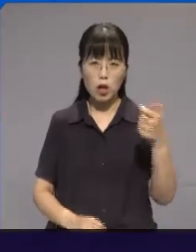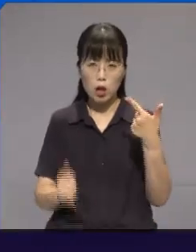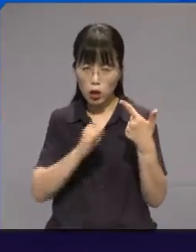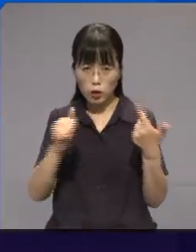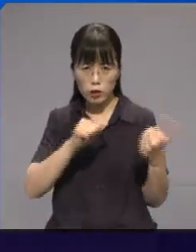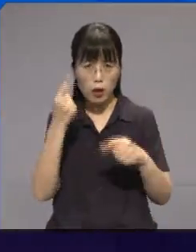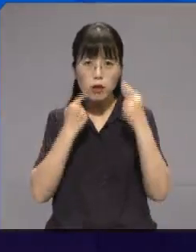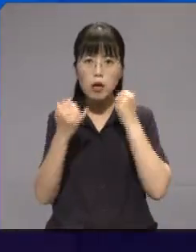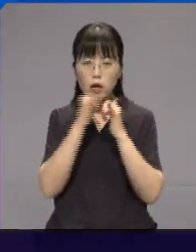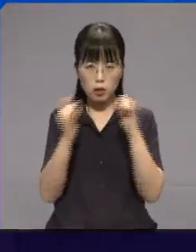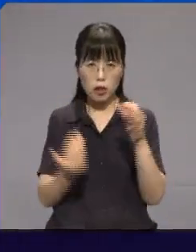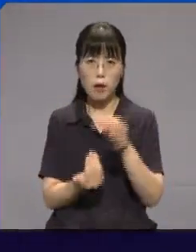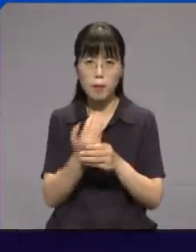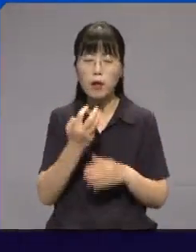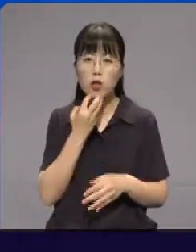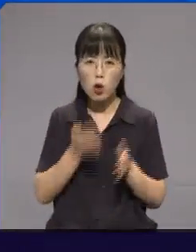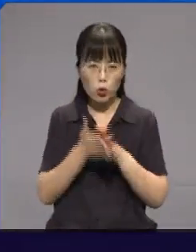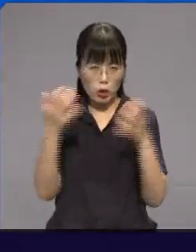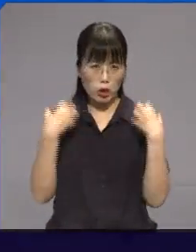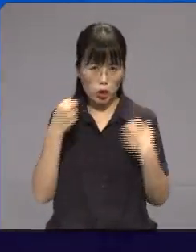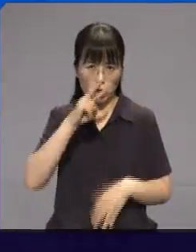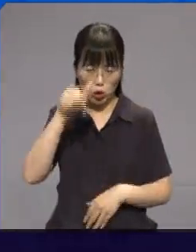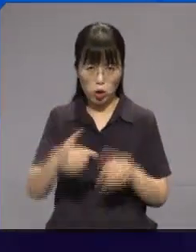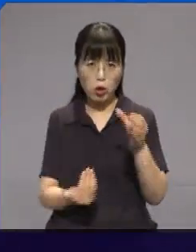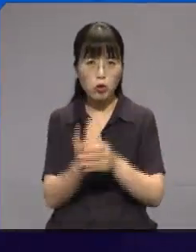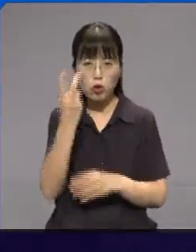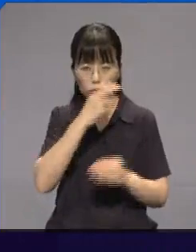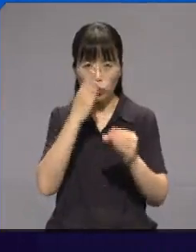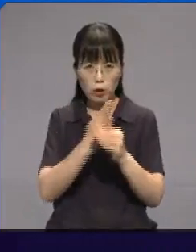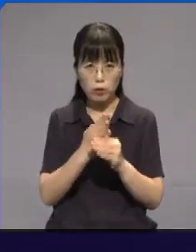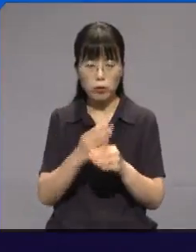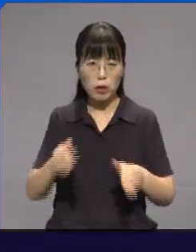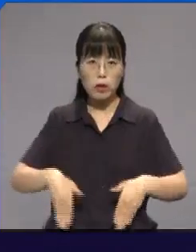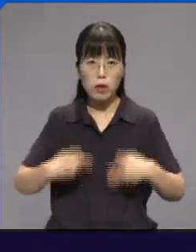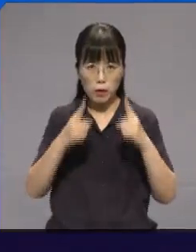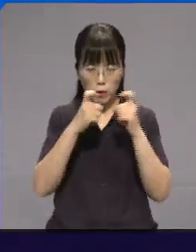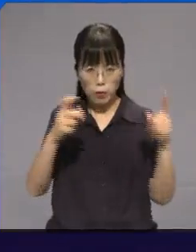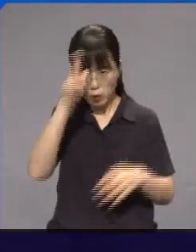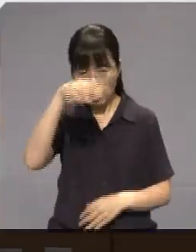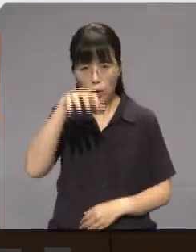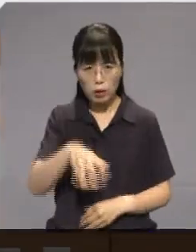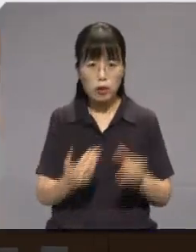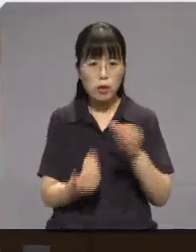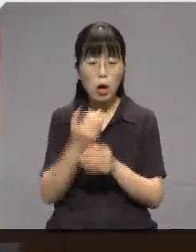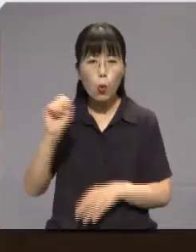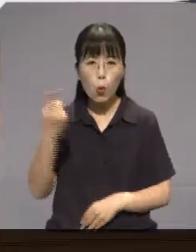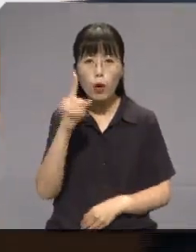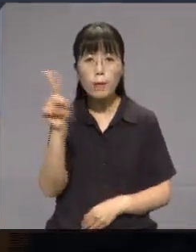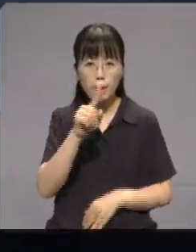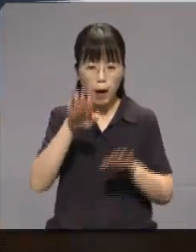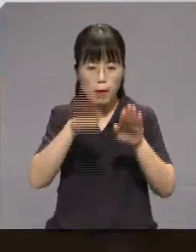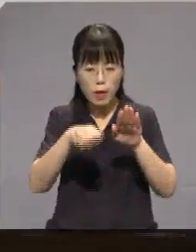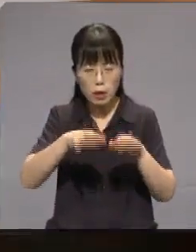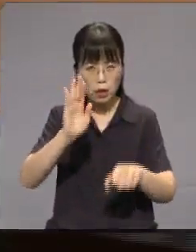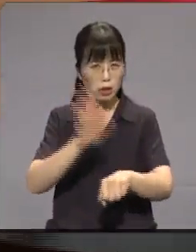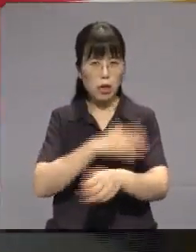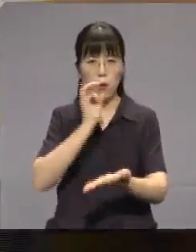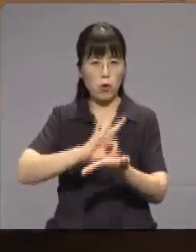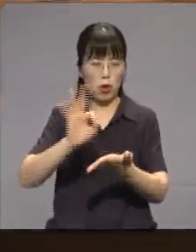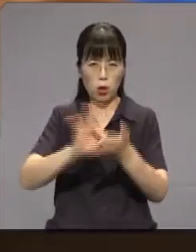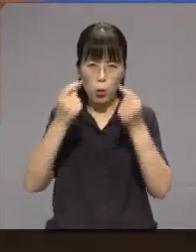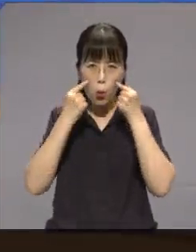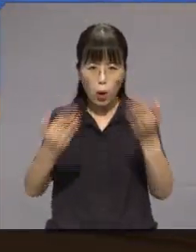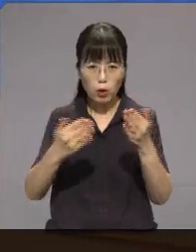16명의 사상자가 발생한 서울시청역 역주행 사고를 수사한 서울 남대문경찰서는 사고 원인을 페달 오 조작으로